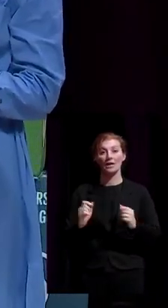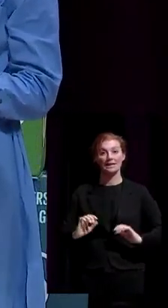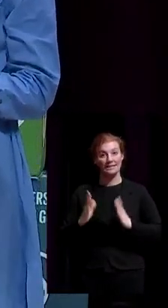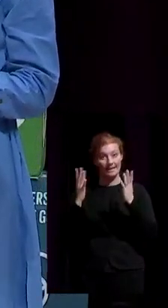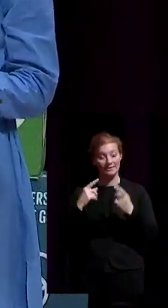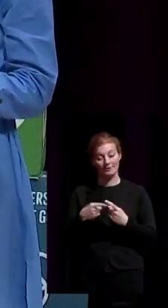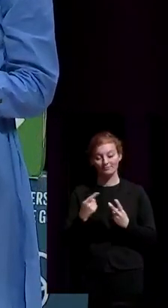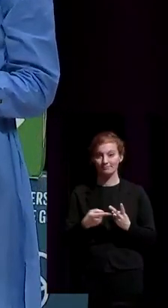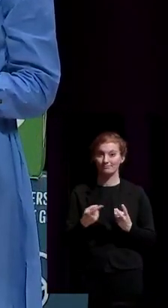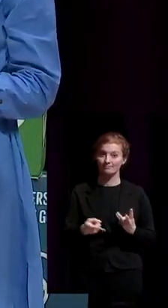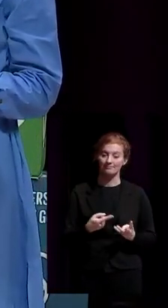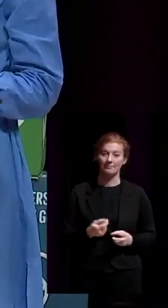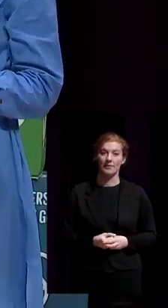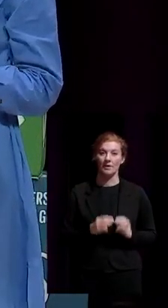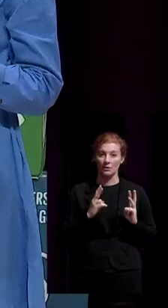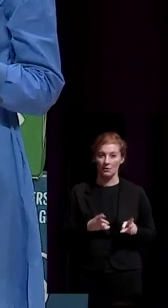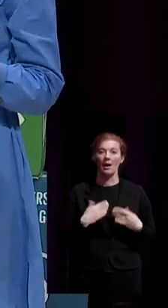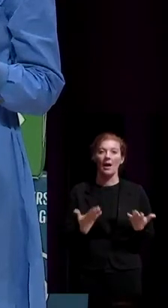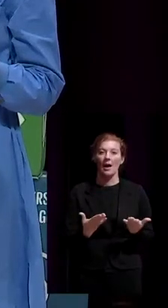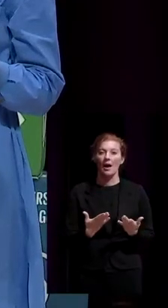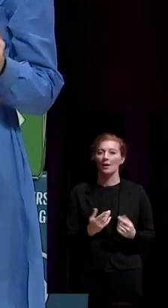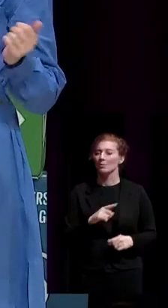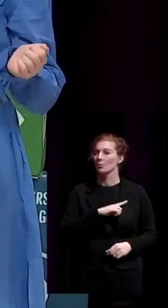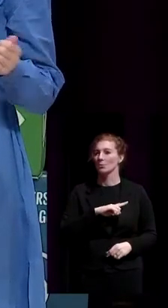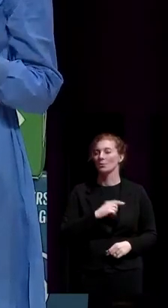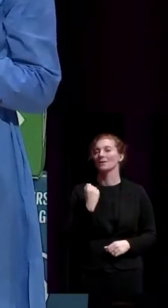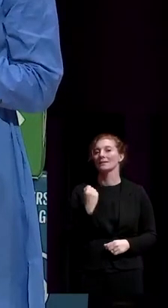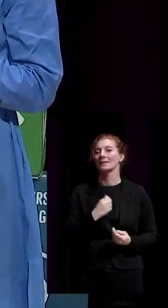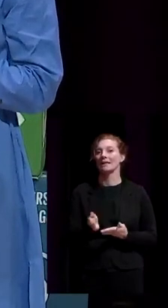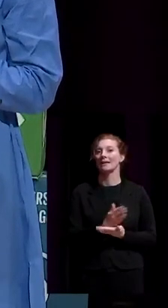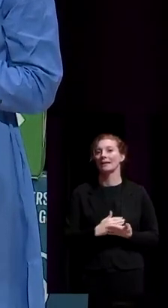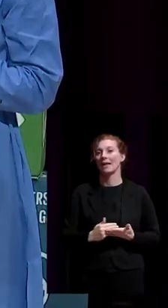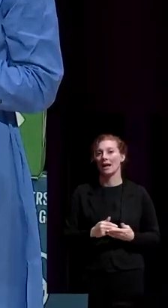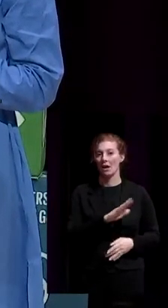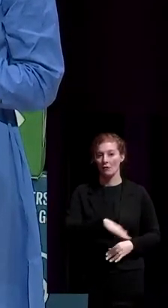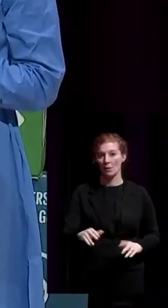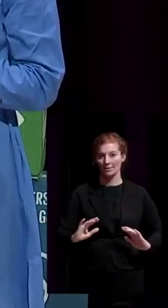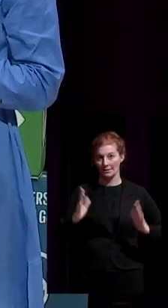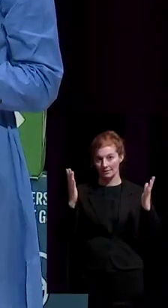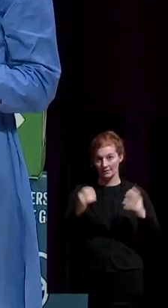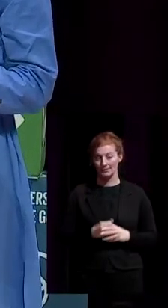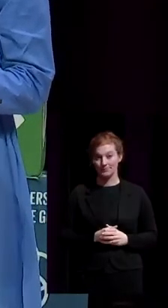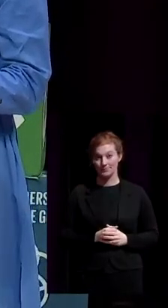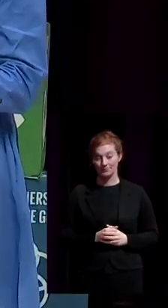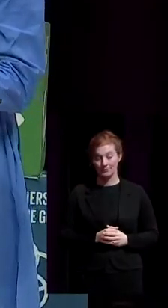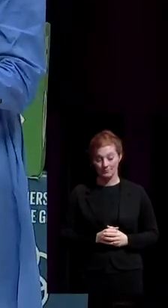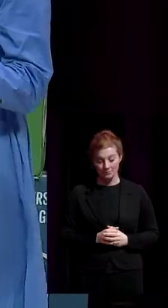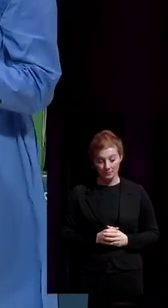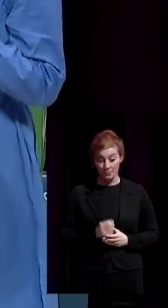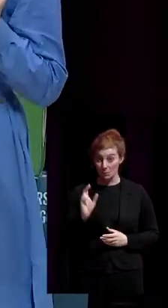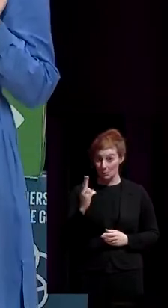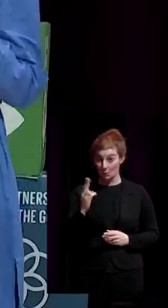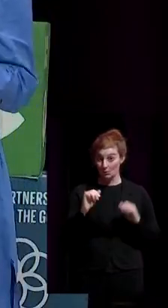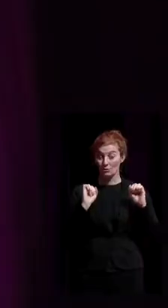så vidare. Så det är ett otroligt viktig del i barnets liv. Så nu ska